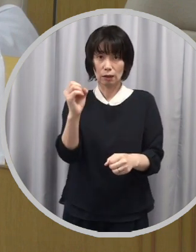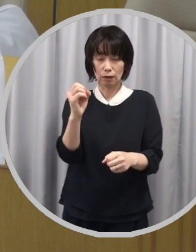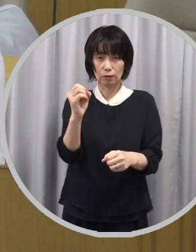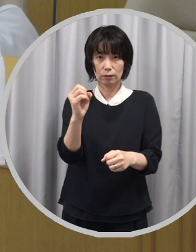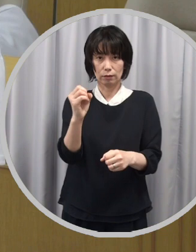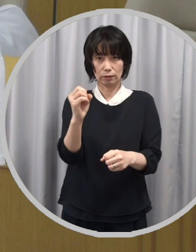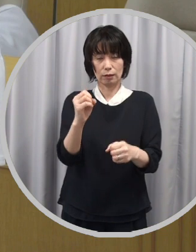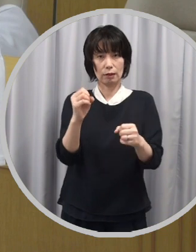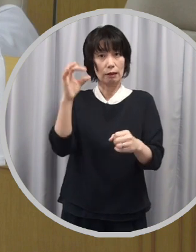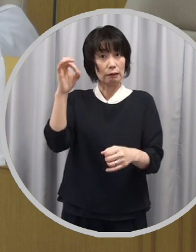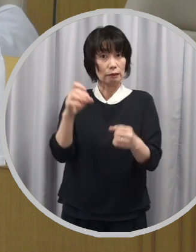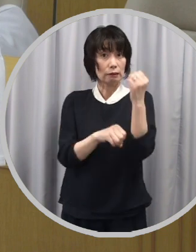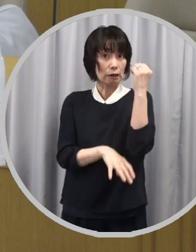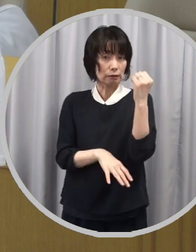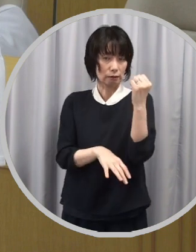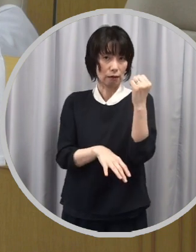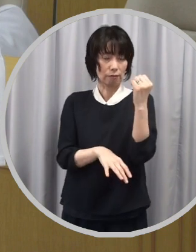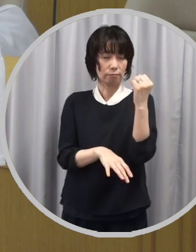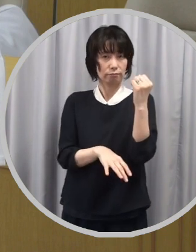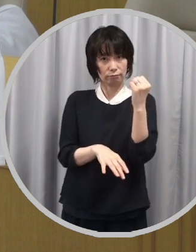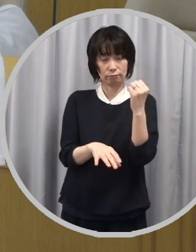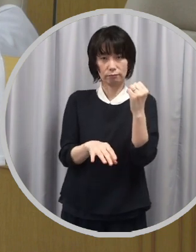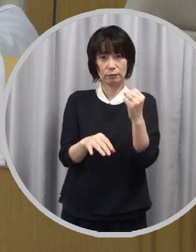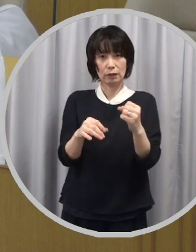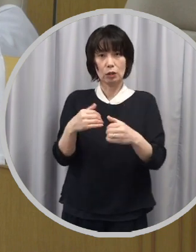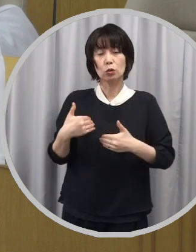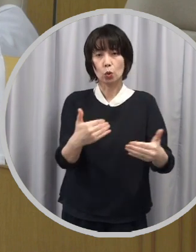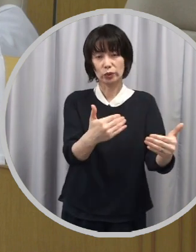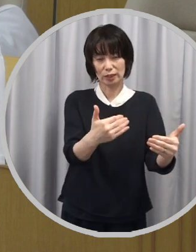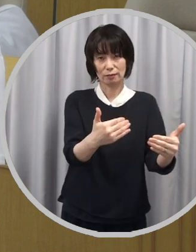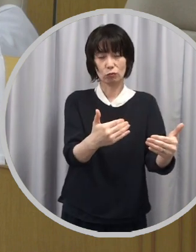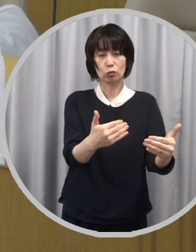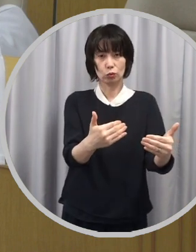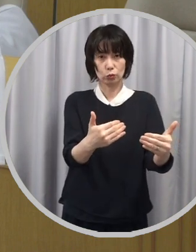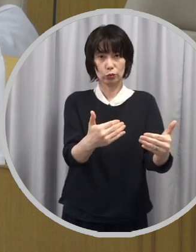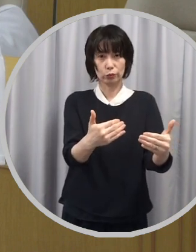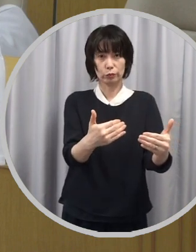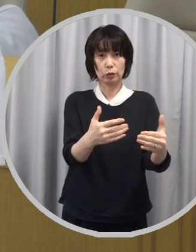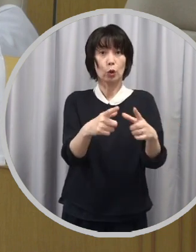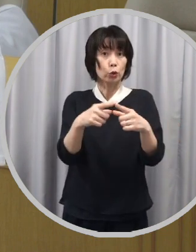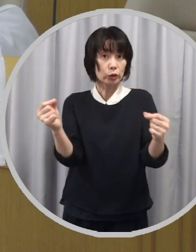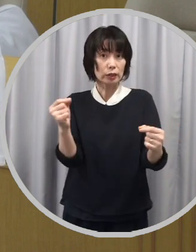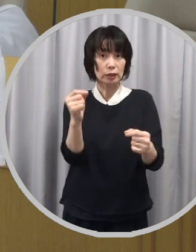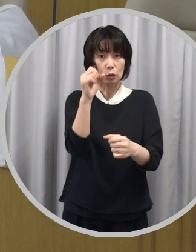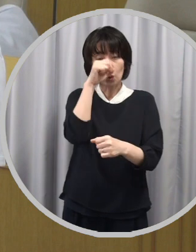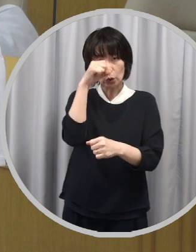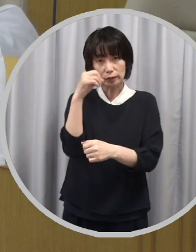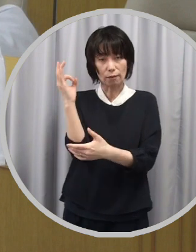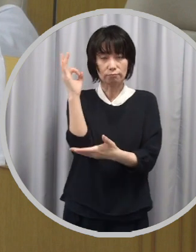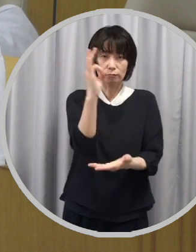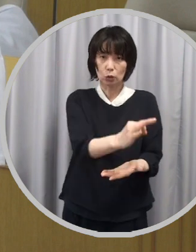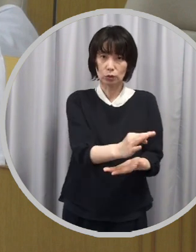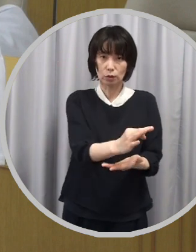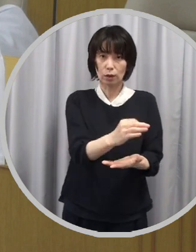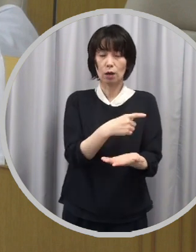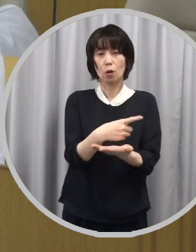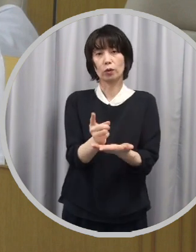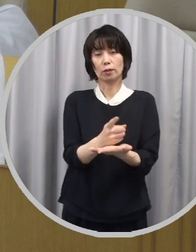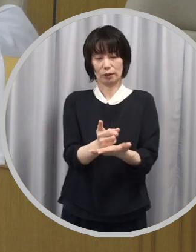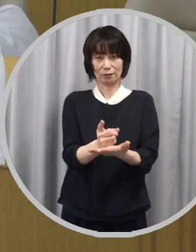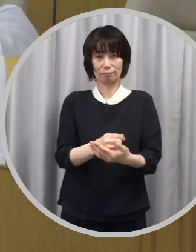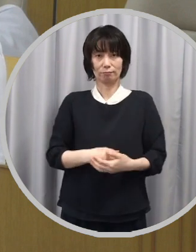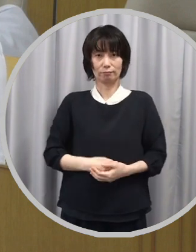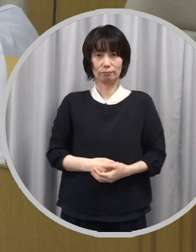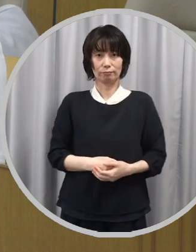源の導入を促進することとなり、これらに国の予算も注ぎ込まれる方針であります